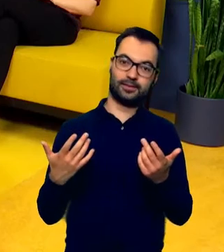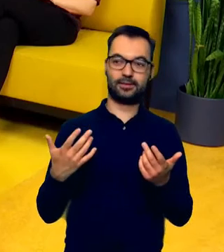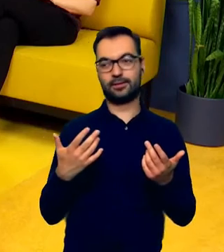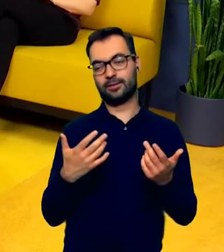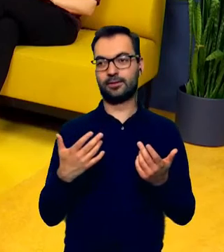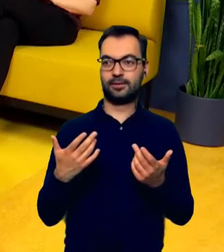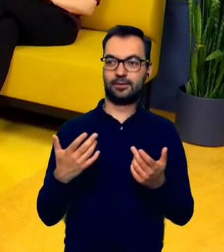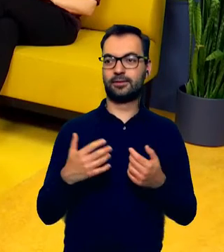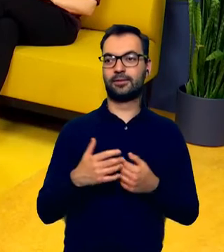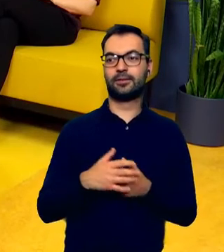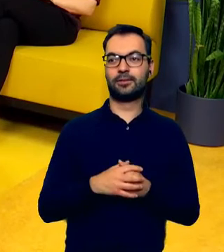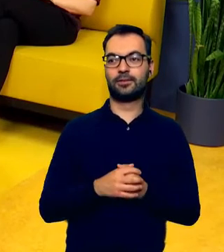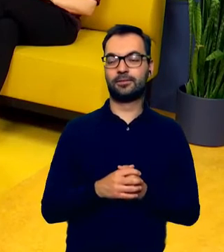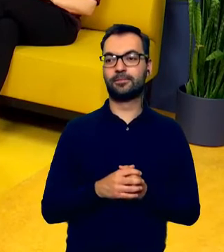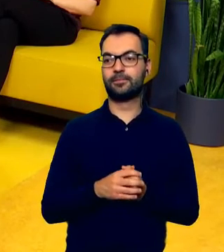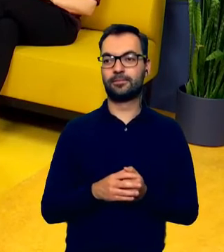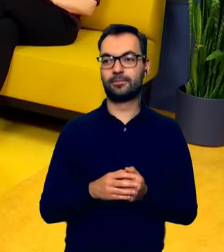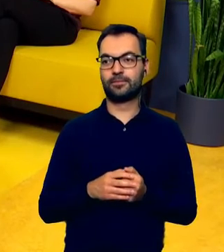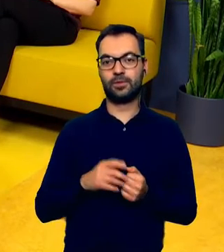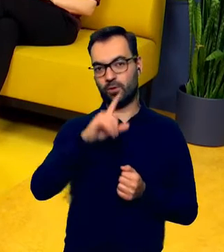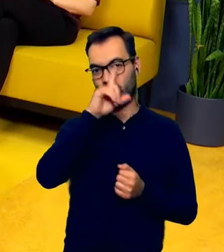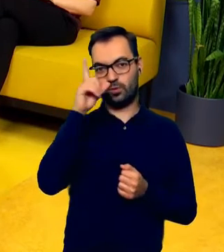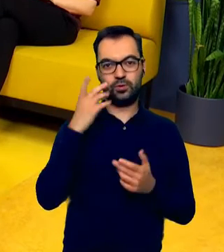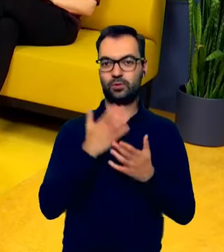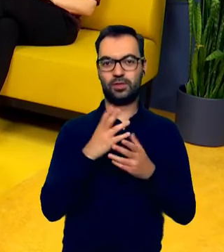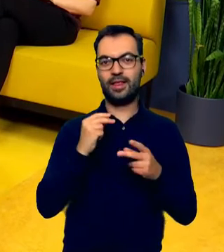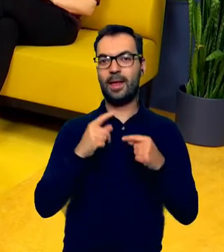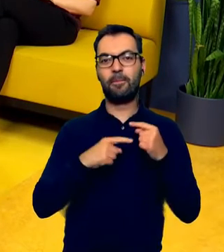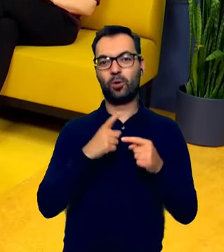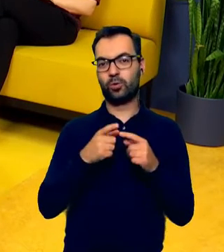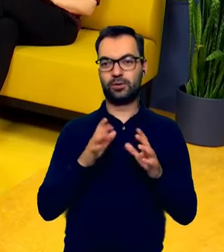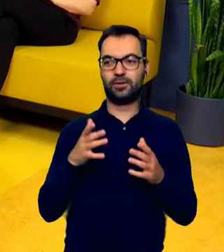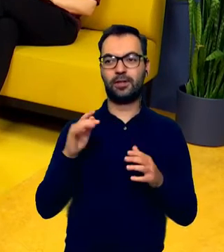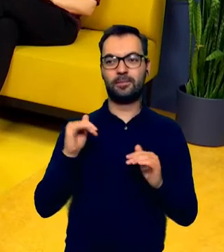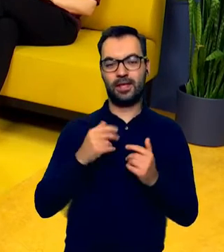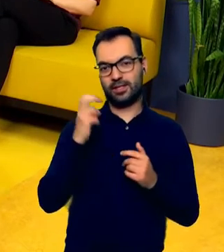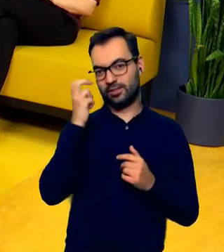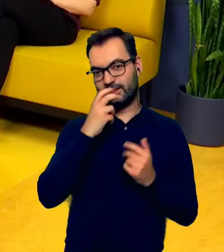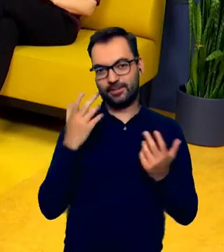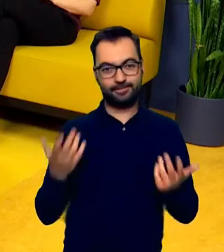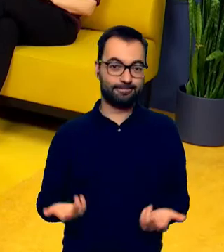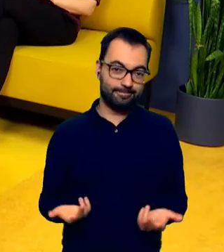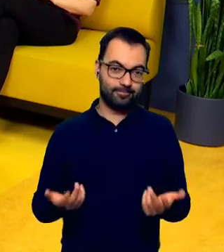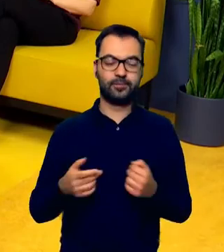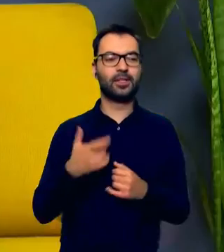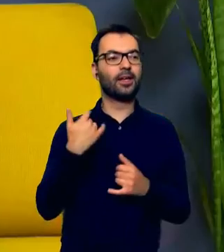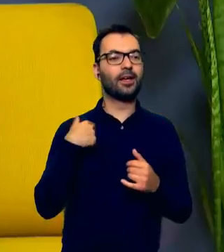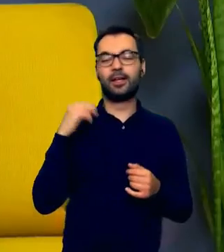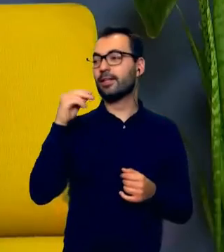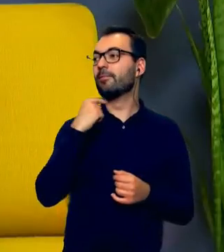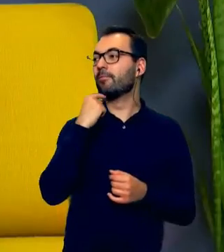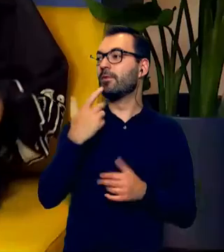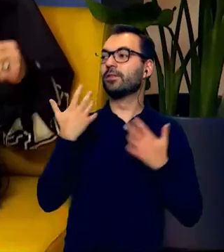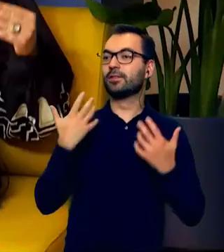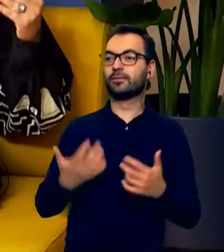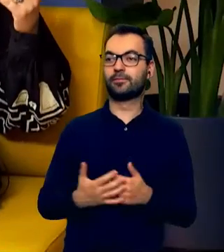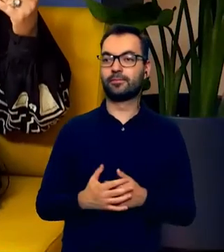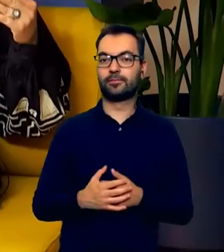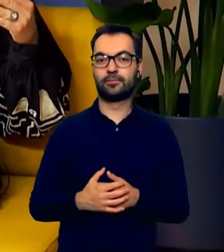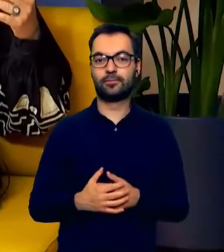uważa się osoby już za nieproduktywne i mniej atrakcyjne, prawda? A ja bym chciała jeszcze powiedzieć,